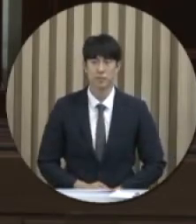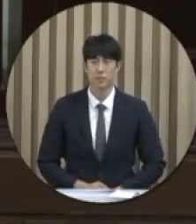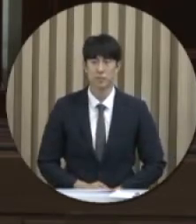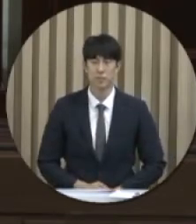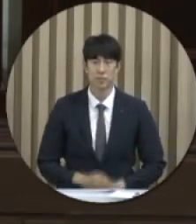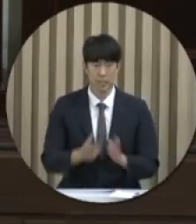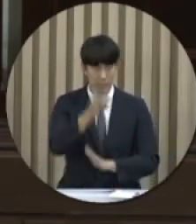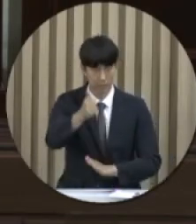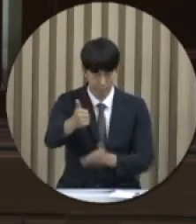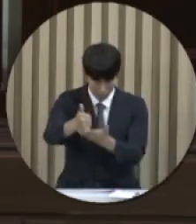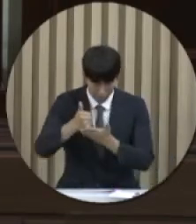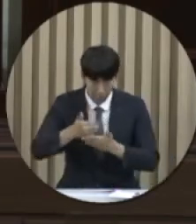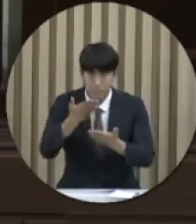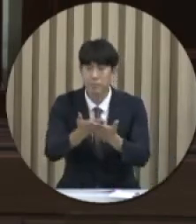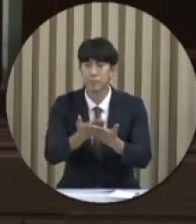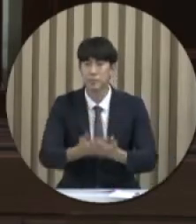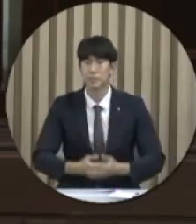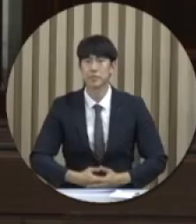네, 시장님 앞으로 나와요.